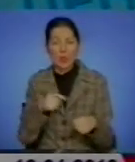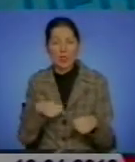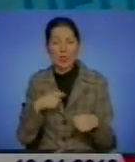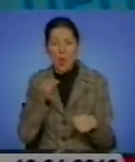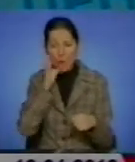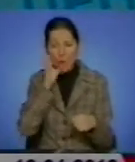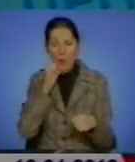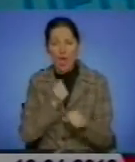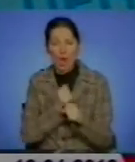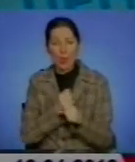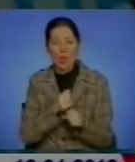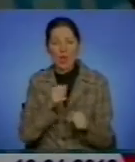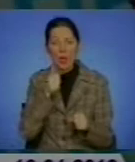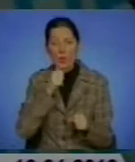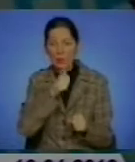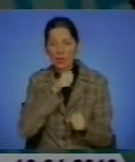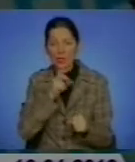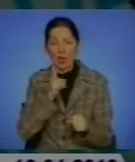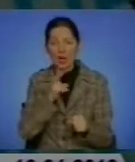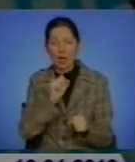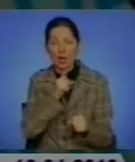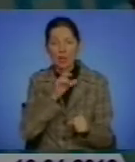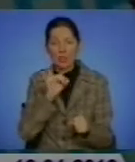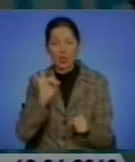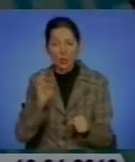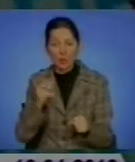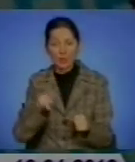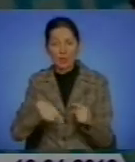Наступний прийом громадян – завтра, 11 квітня.